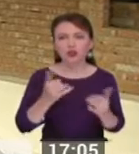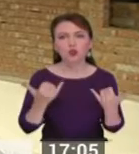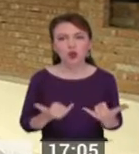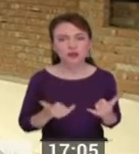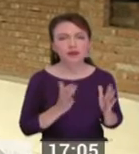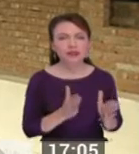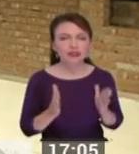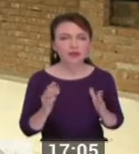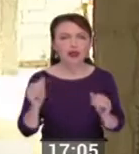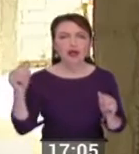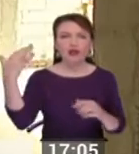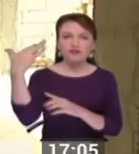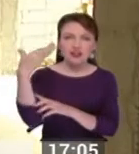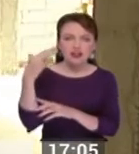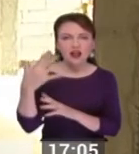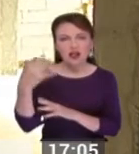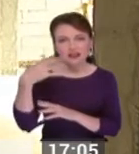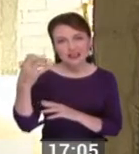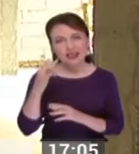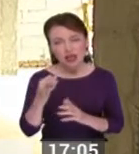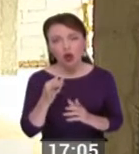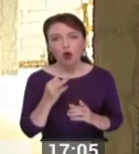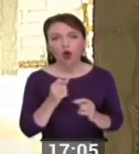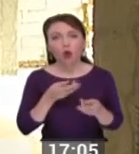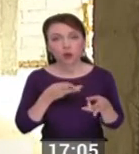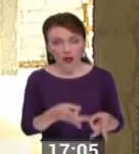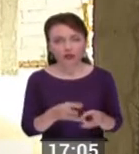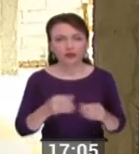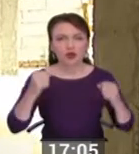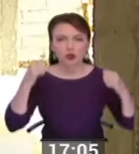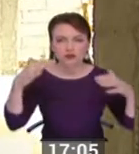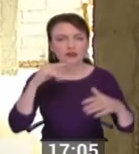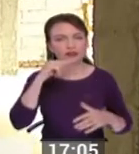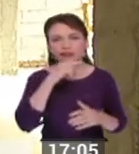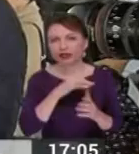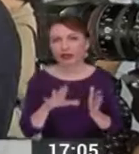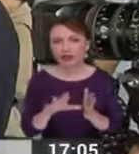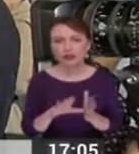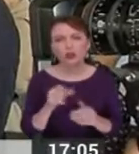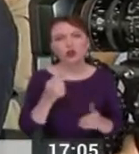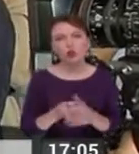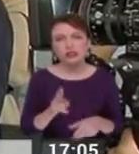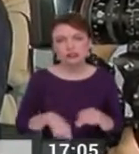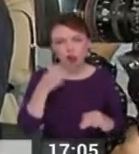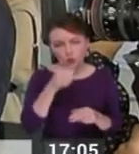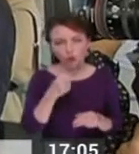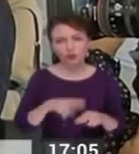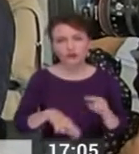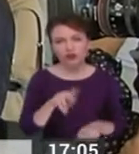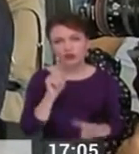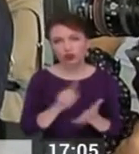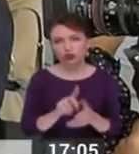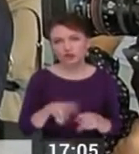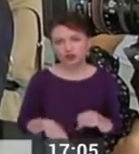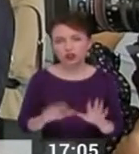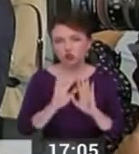системами вентиляції та опалення. Усе освітлення у садку енергоощадне. До кінця року будівельники повинні завершити зовнішні